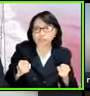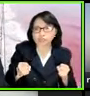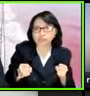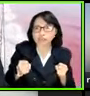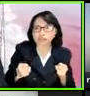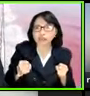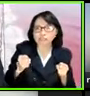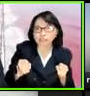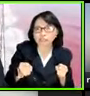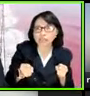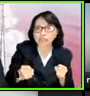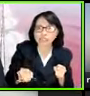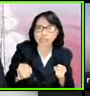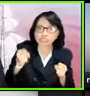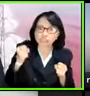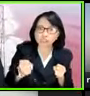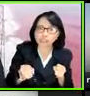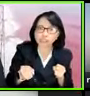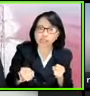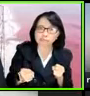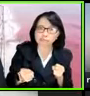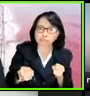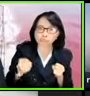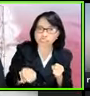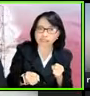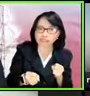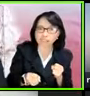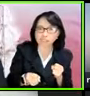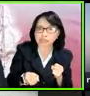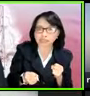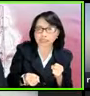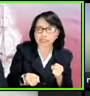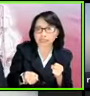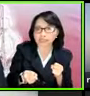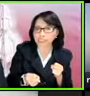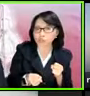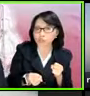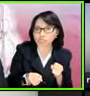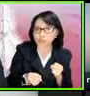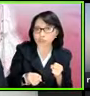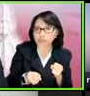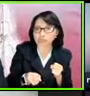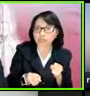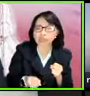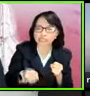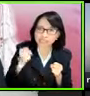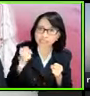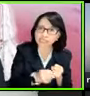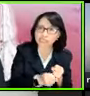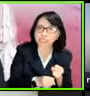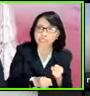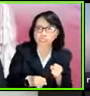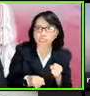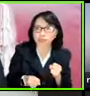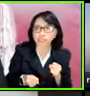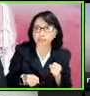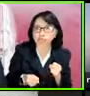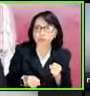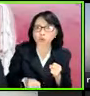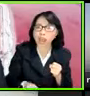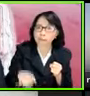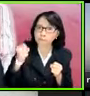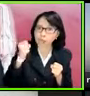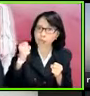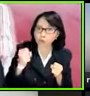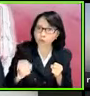Kristus yang faktanya Yesus telah menebus dia dari kematian dan dari dosa-dosanya Dan Dia kehidupan